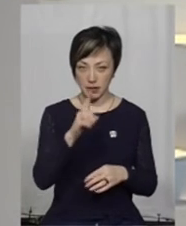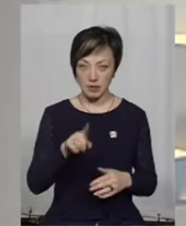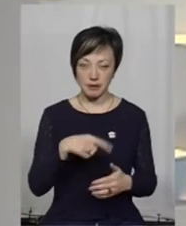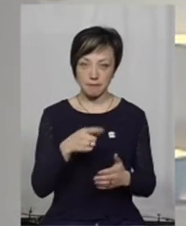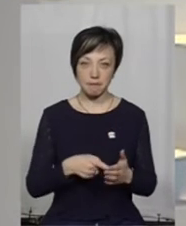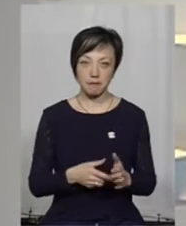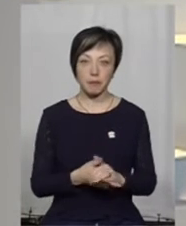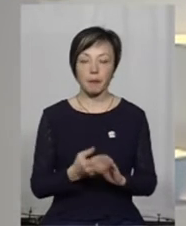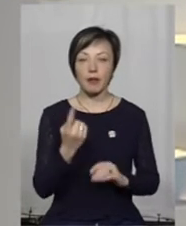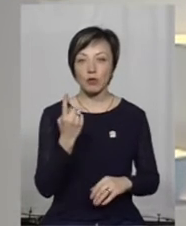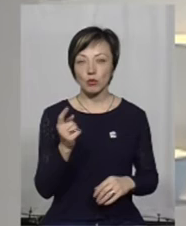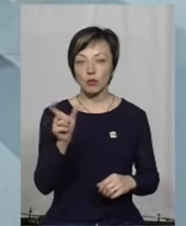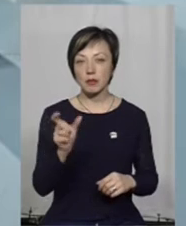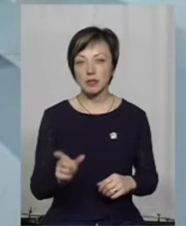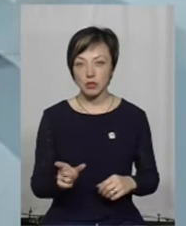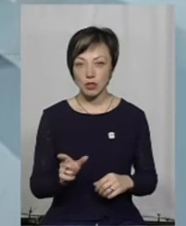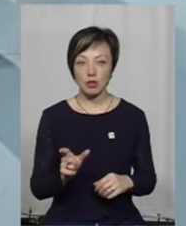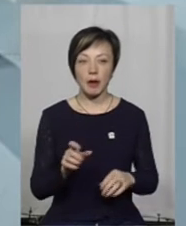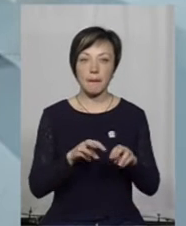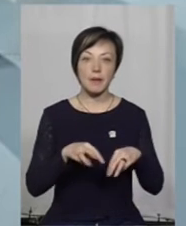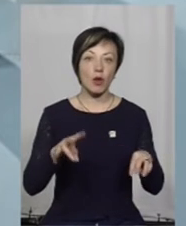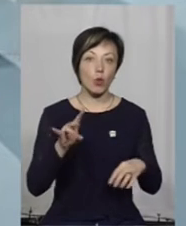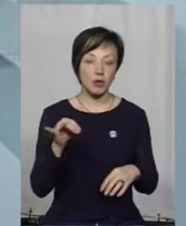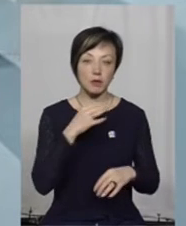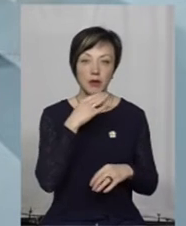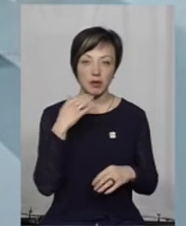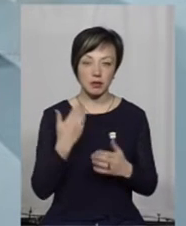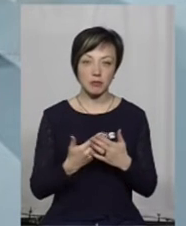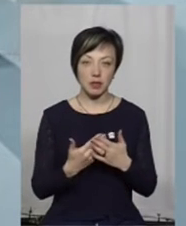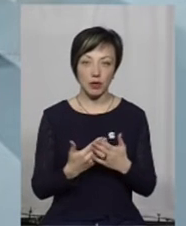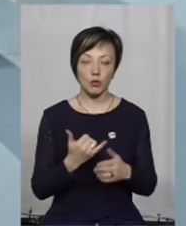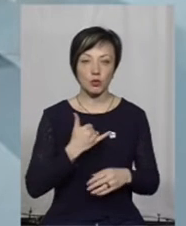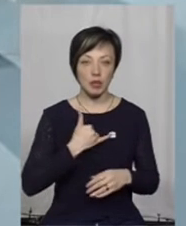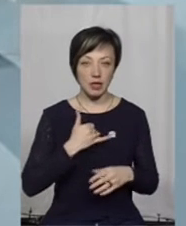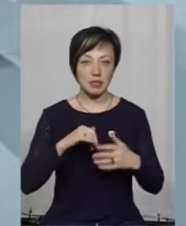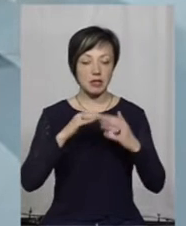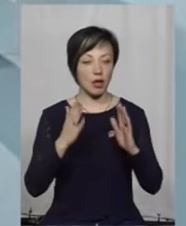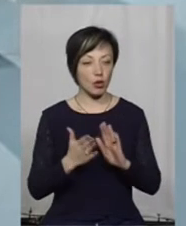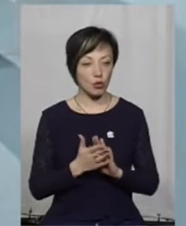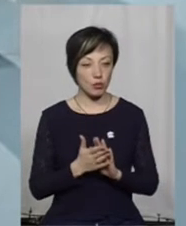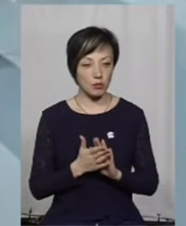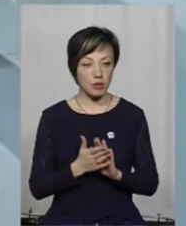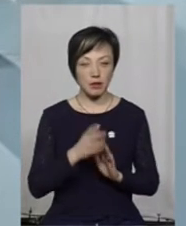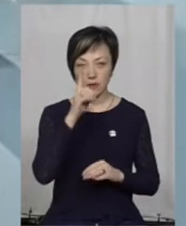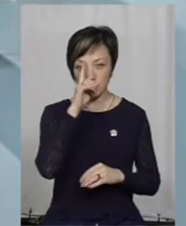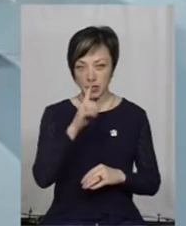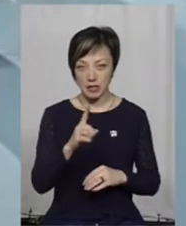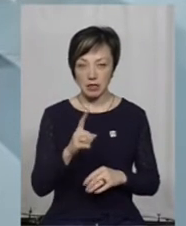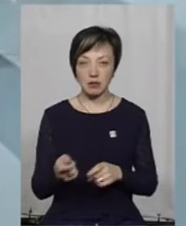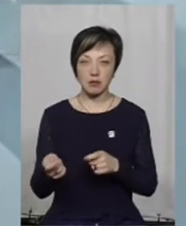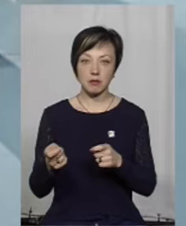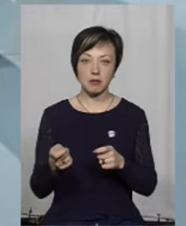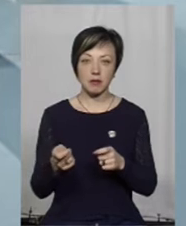Ну, на одного щоб, пасажира? Так, щоб, бо мільйони – це багато. Ну, ви дивіться, в нас загалом в місяць